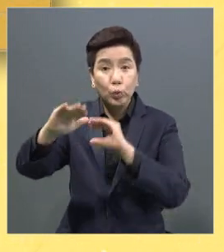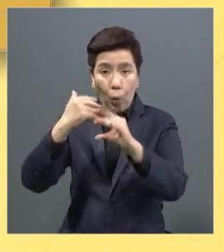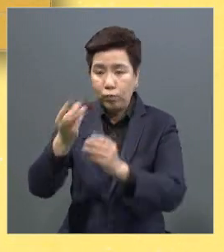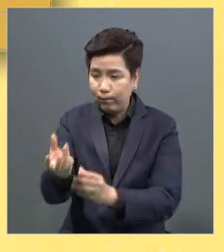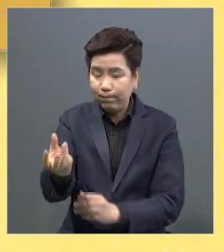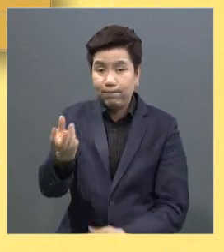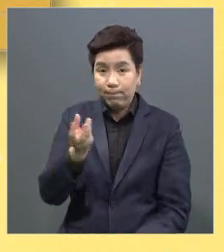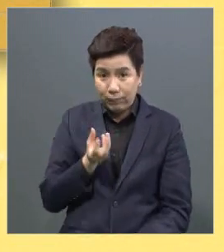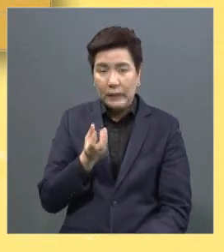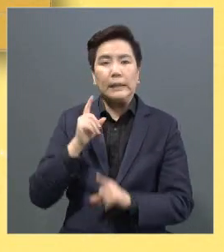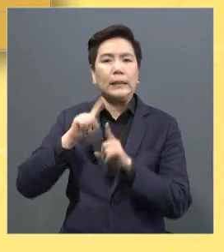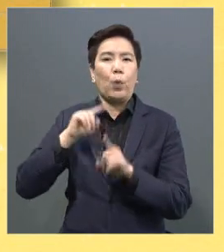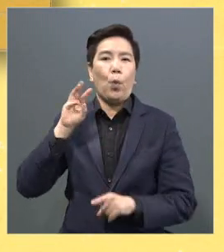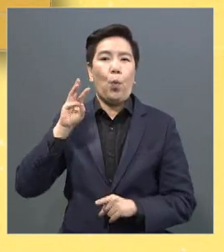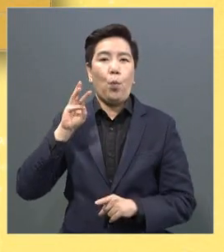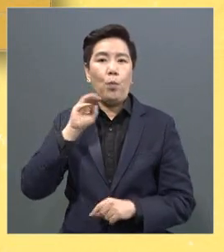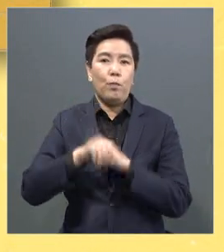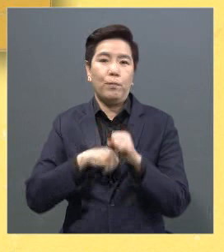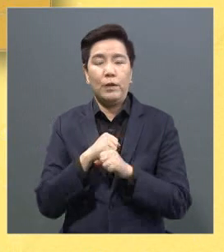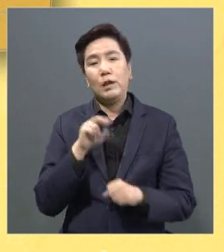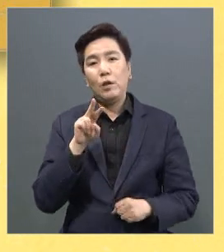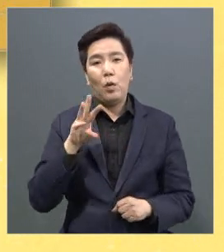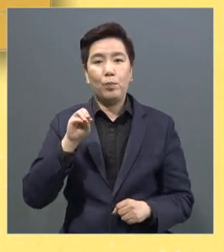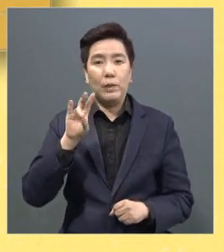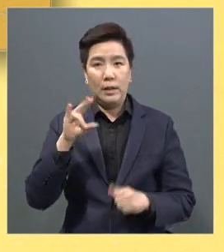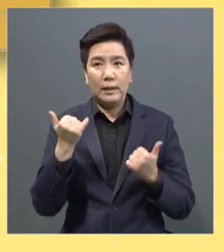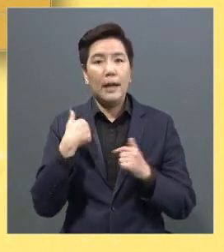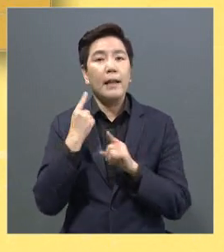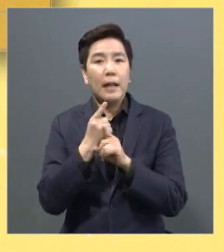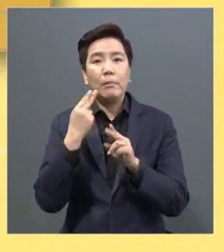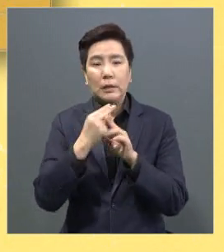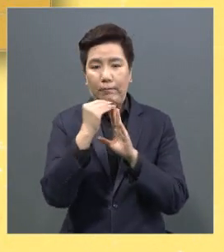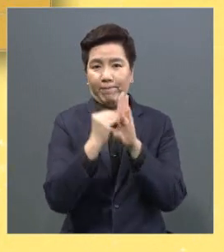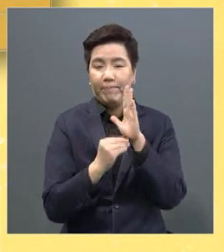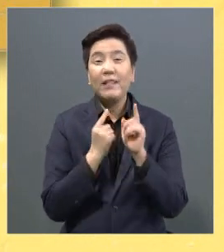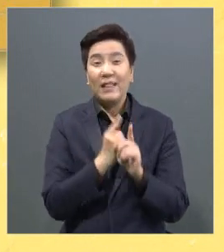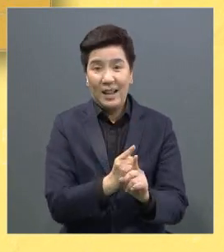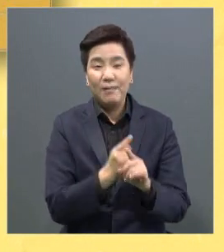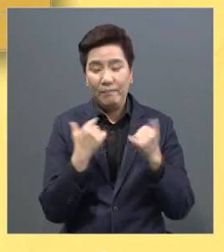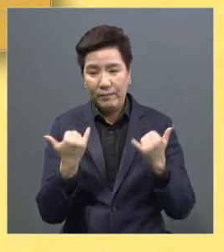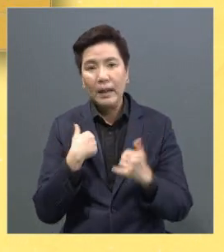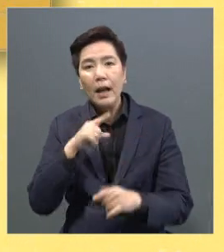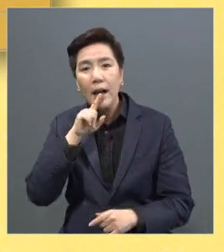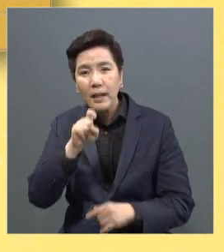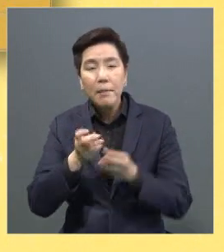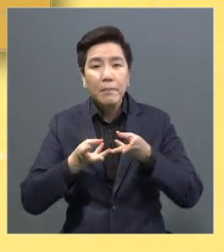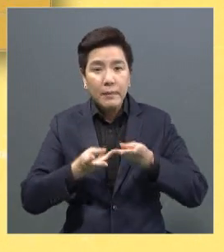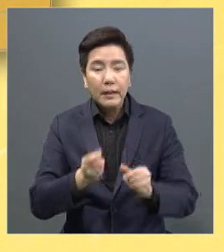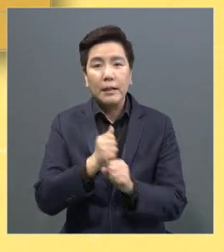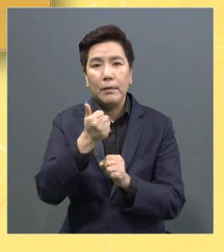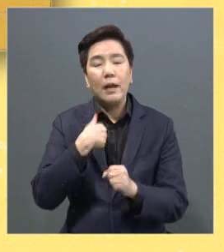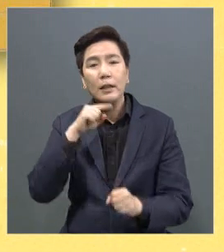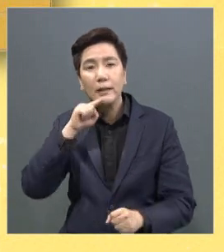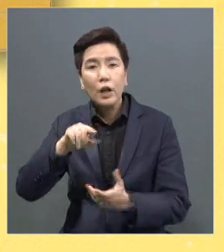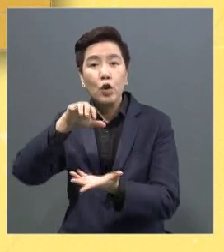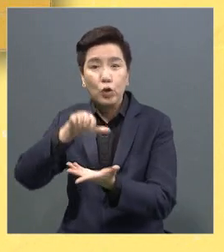สัญลักษณ์ประมาณเดือนมิถุนายน 2567นี้ล่ะค่ะตามลำดับการสั่งจองแล้วก็สามารถสอบถามรายละเอียดเพิ่มเติมเกี่ยวกับ